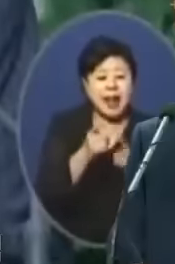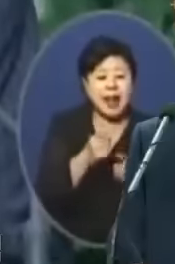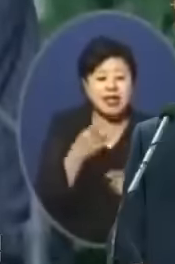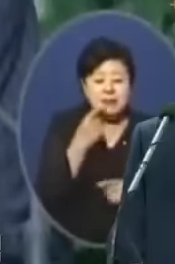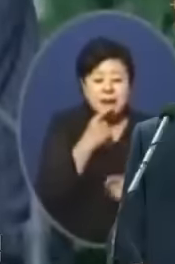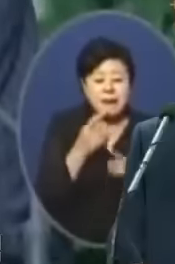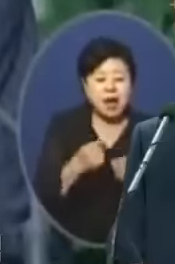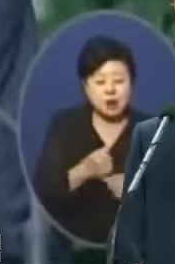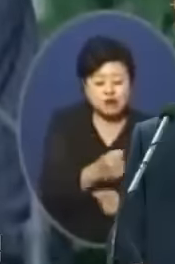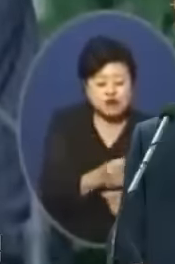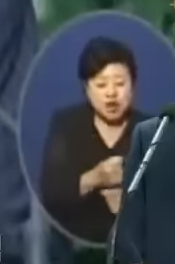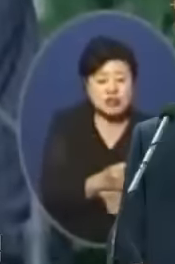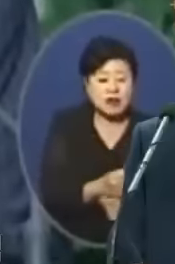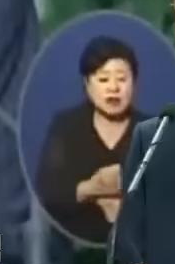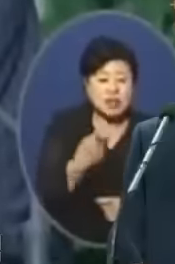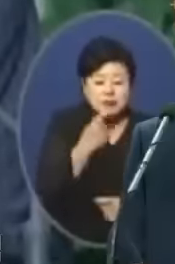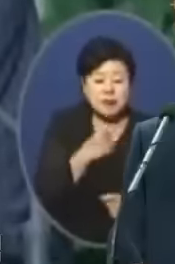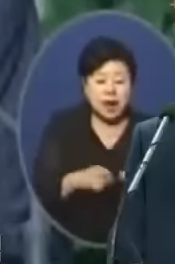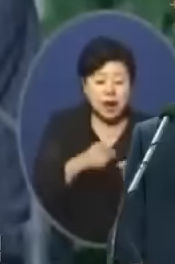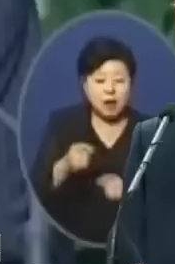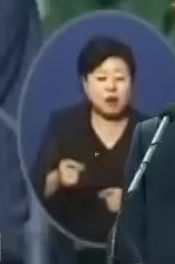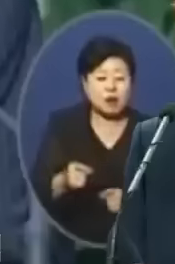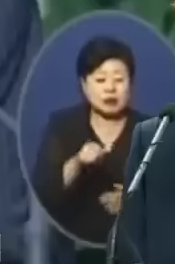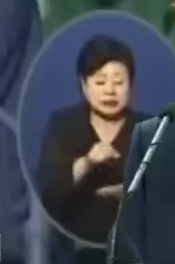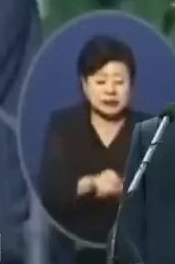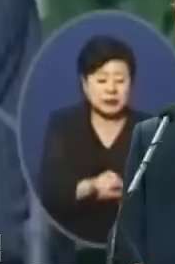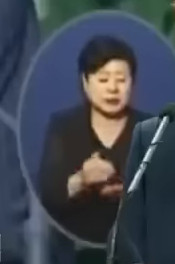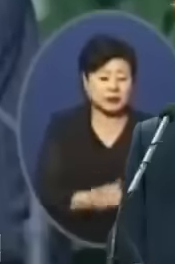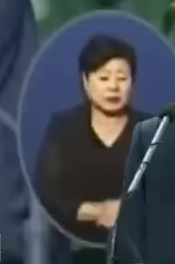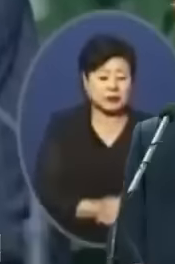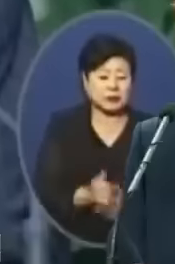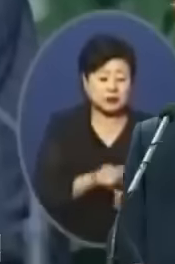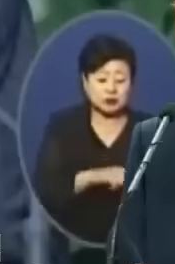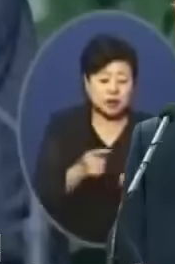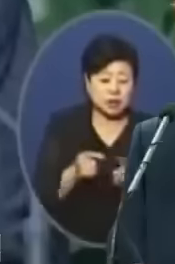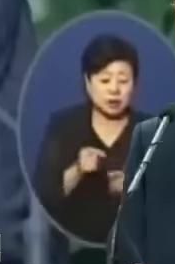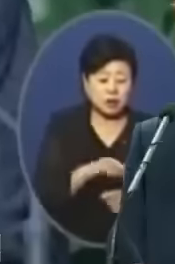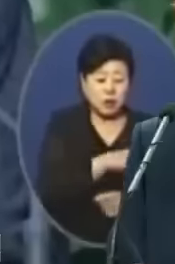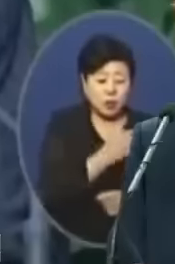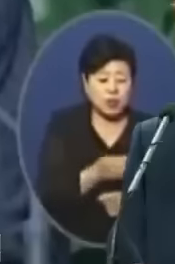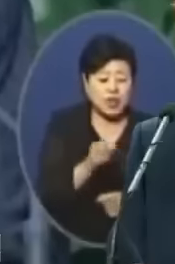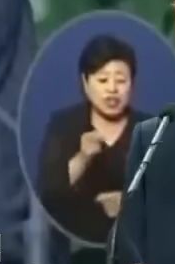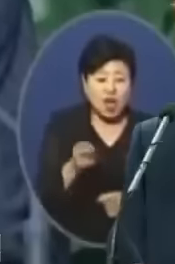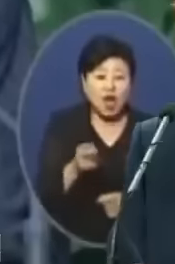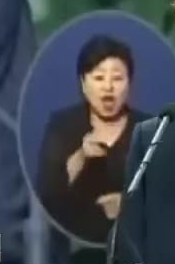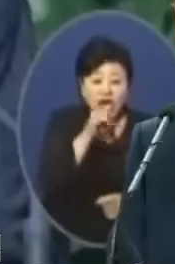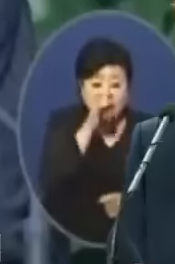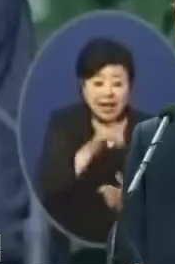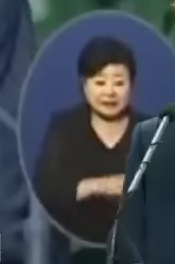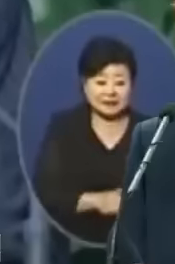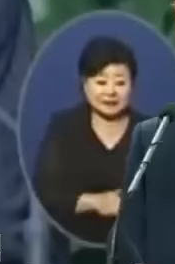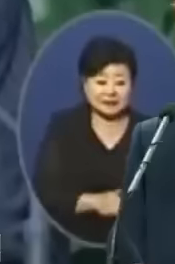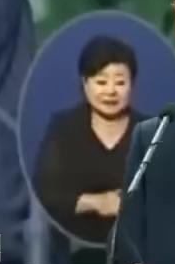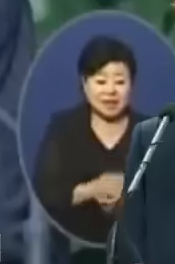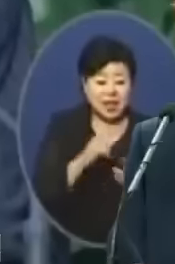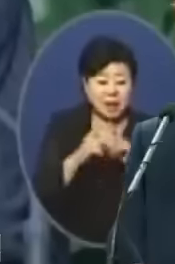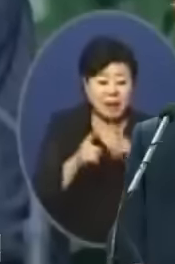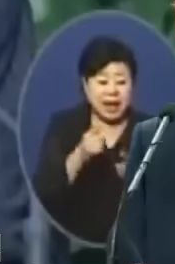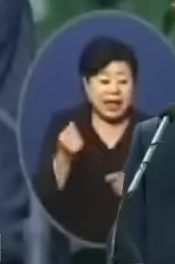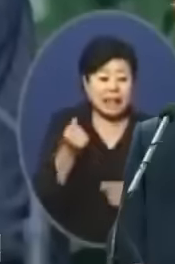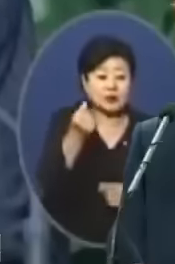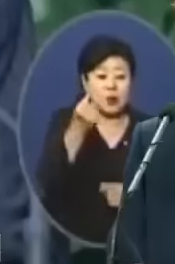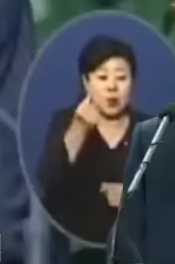입에 말로 내가 묶였으면 내 입에 말로 내가 사로잡히면 되고 죽고 사는 권세가 혀에 있습니다.